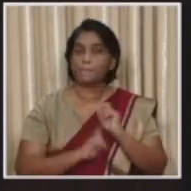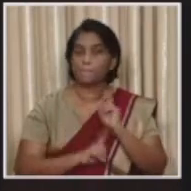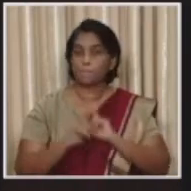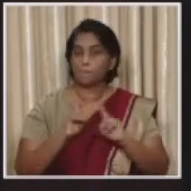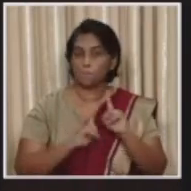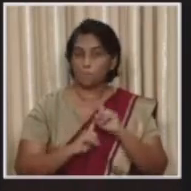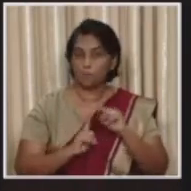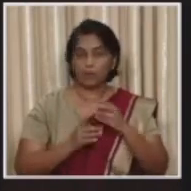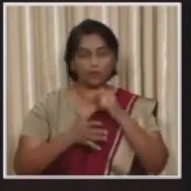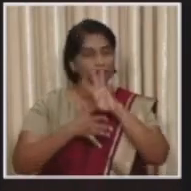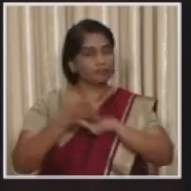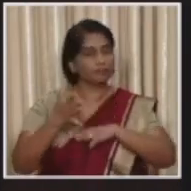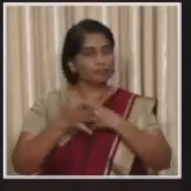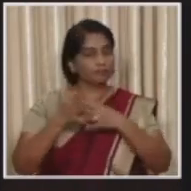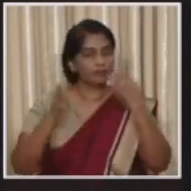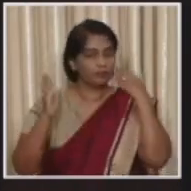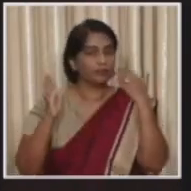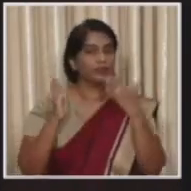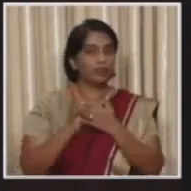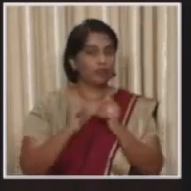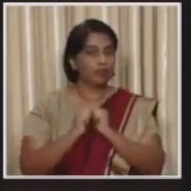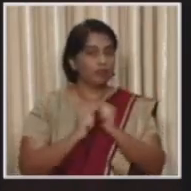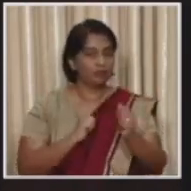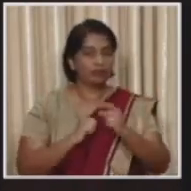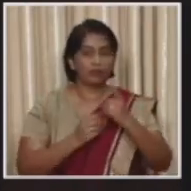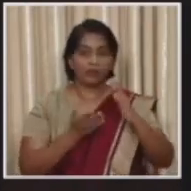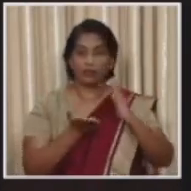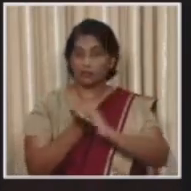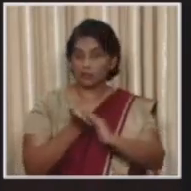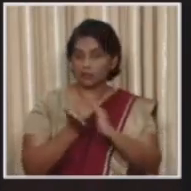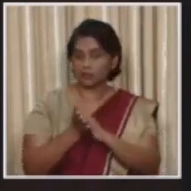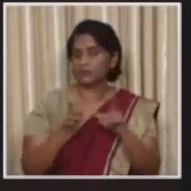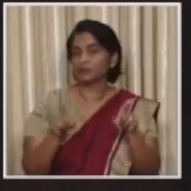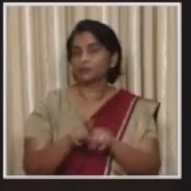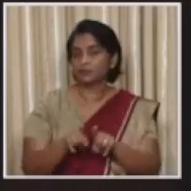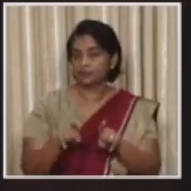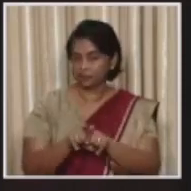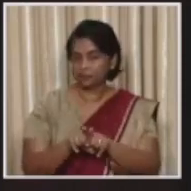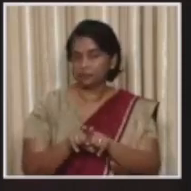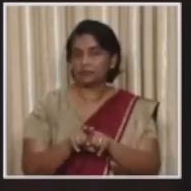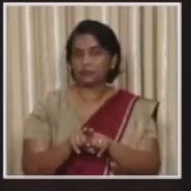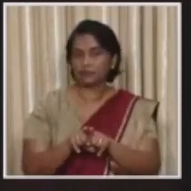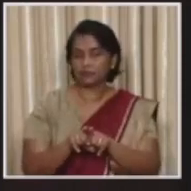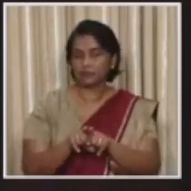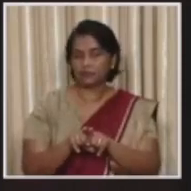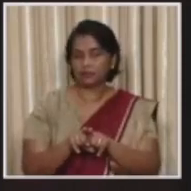පාර්ලිමේන්තු අයවැය කාර්යාලයේ උපකාර ඇතුව